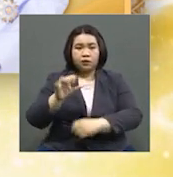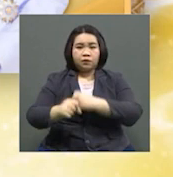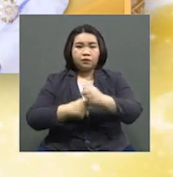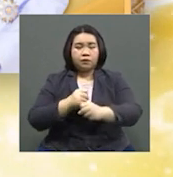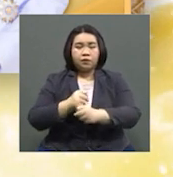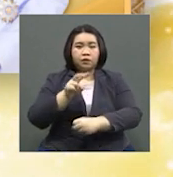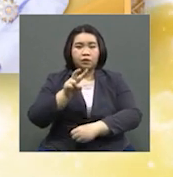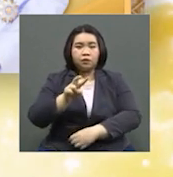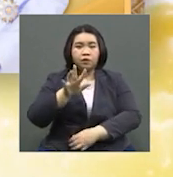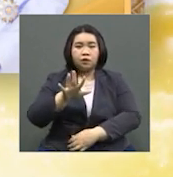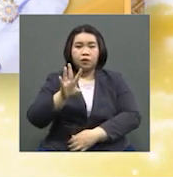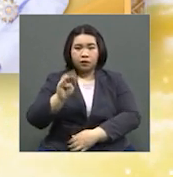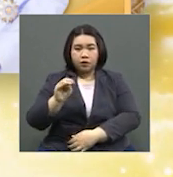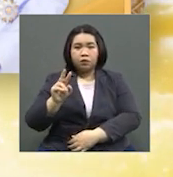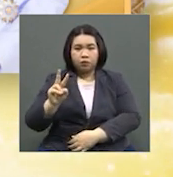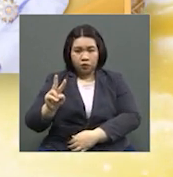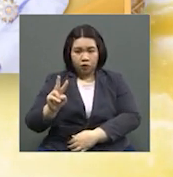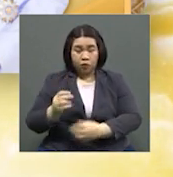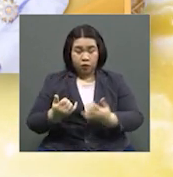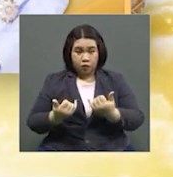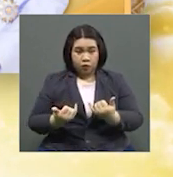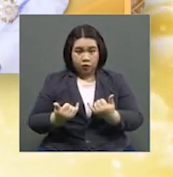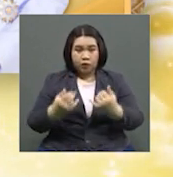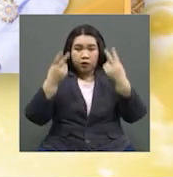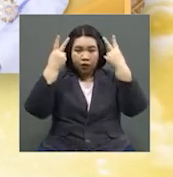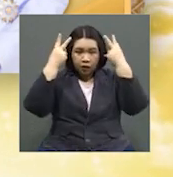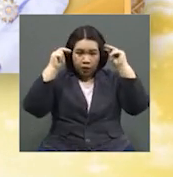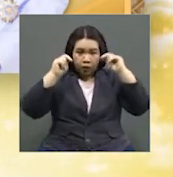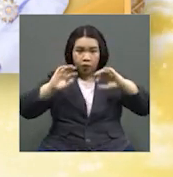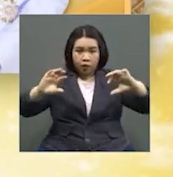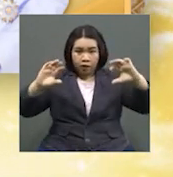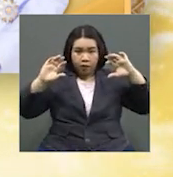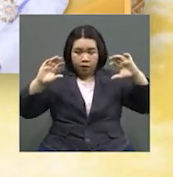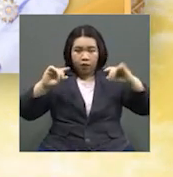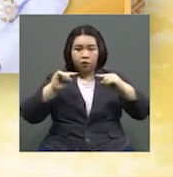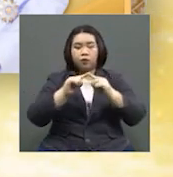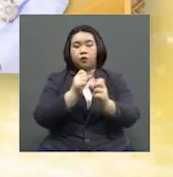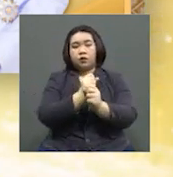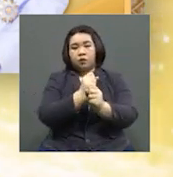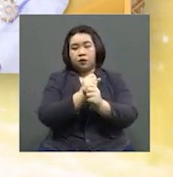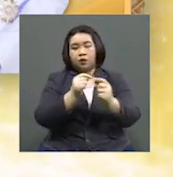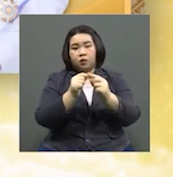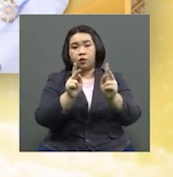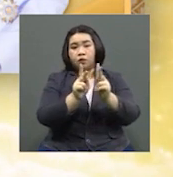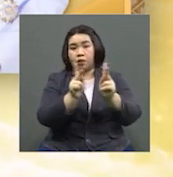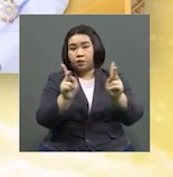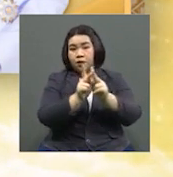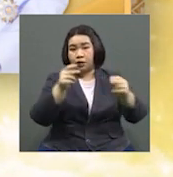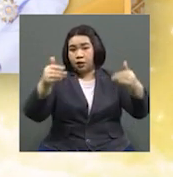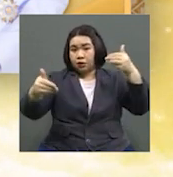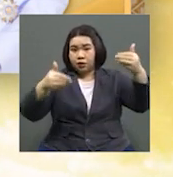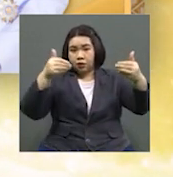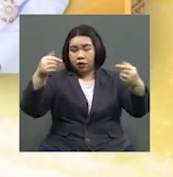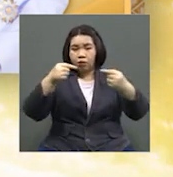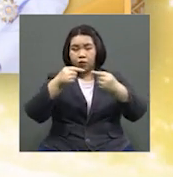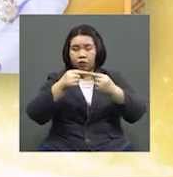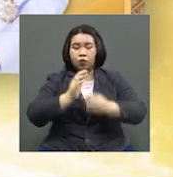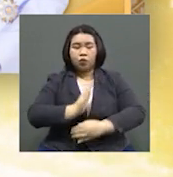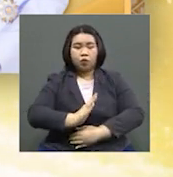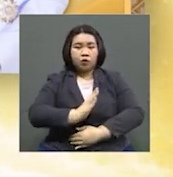2567เสมอเมื่อครั้นพระบาทสมเด็จพระบรมชนกาธิเบศมหาภูมิพลอดุลยเดชมหาราช